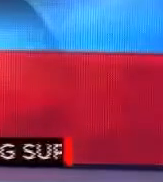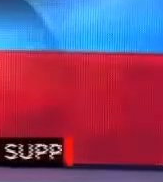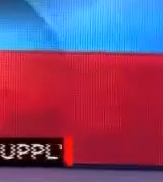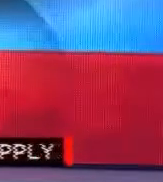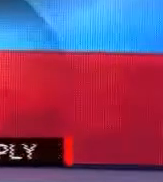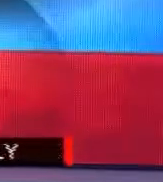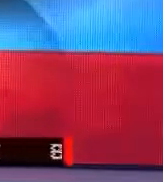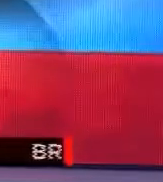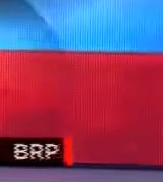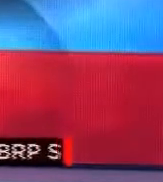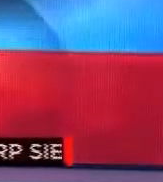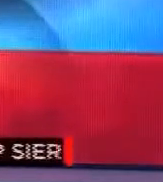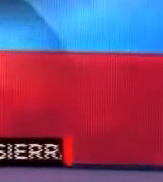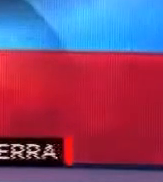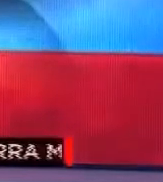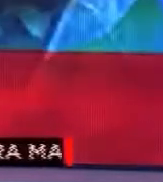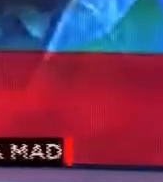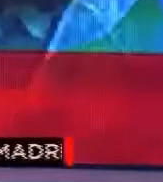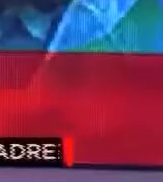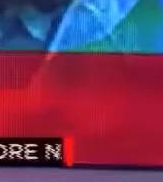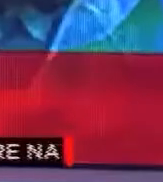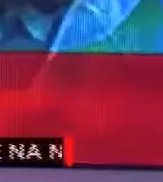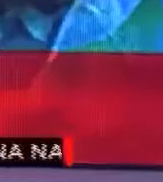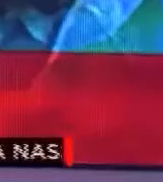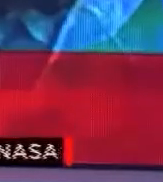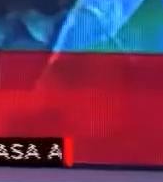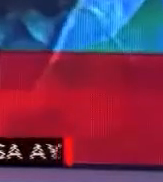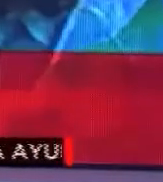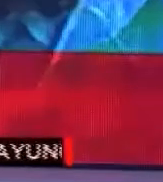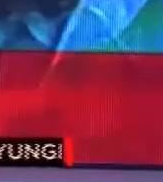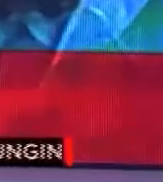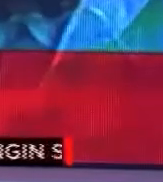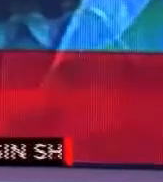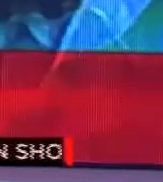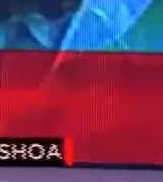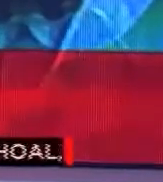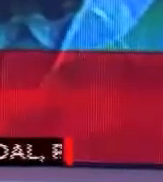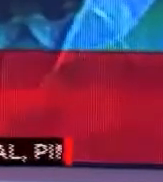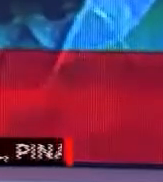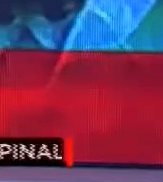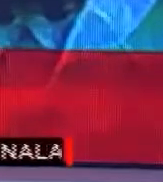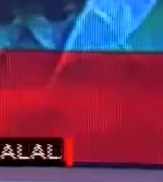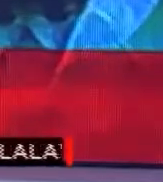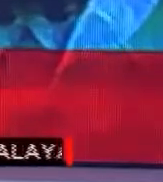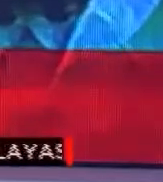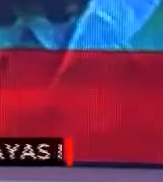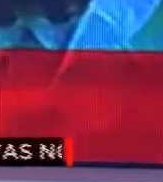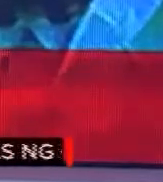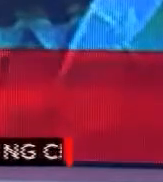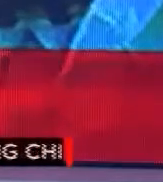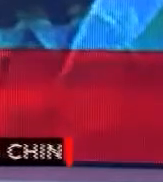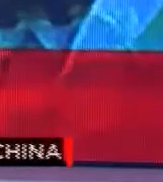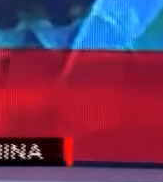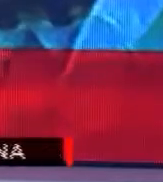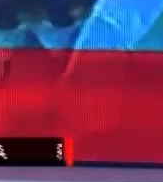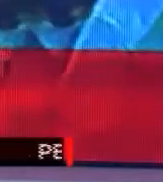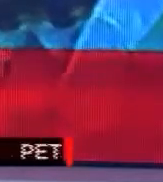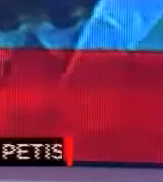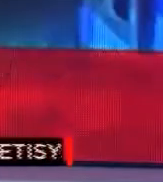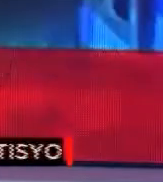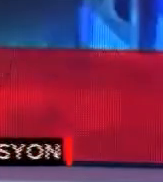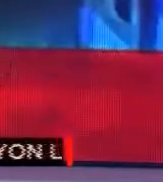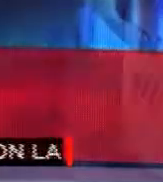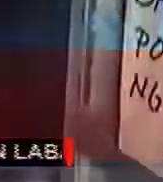panghandang ginagamitan ng itlog tuwing Pasko may abiso ng taas presyo. Nasa frontline ng balitang yan si Shaila